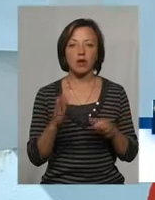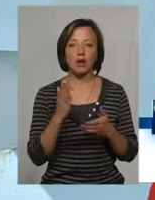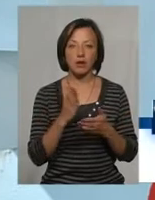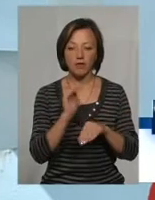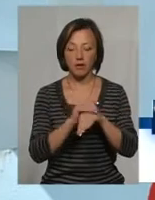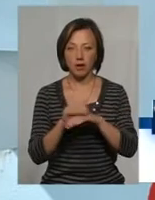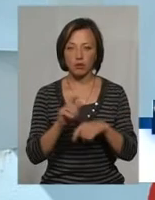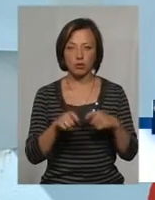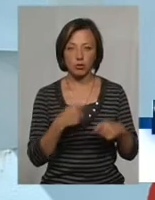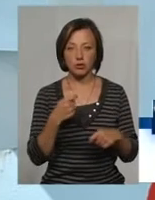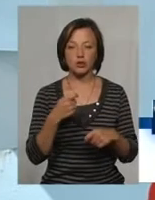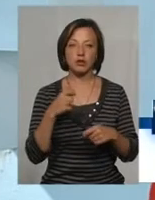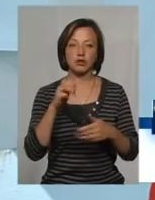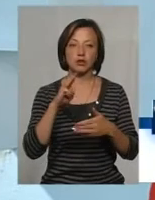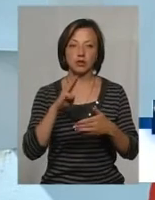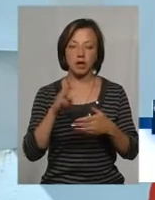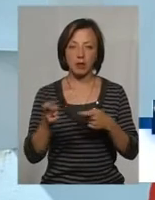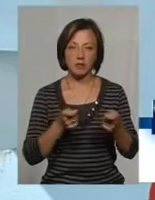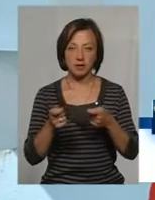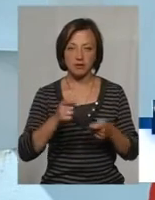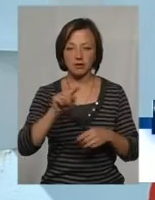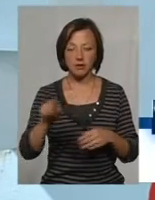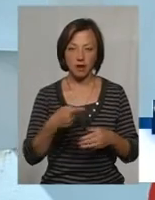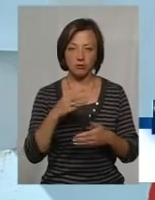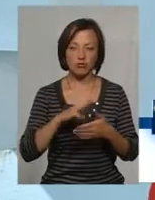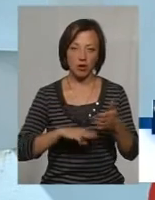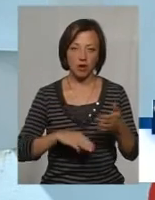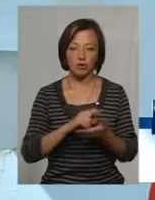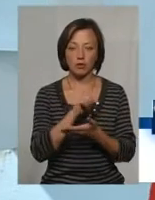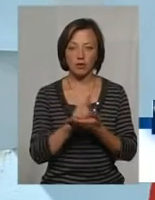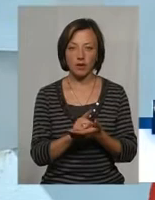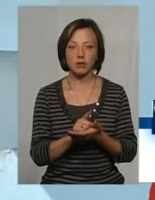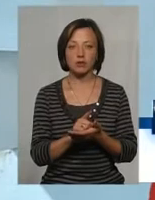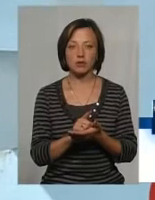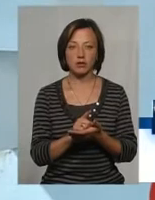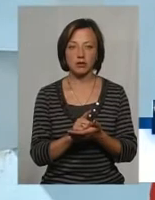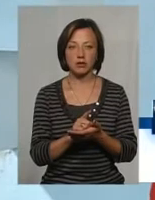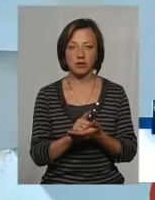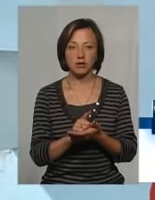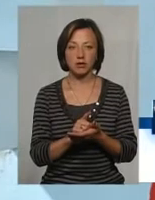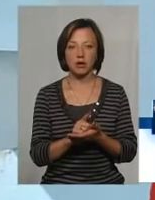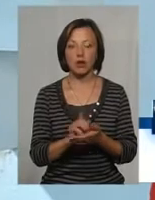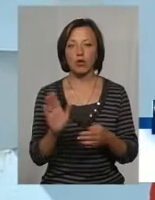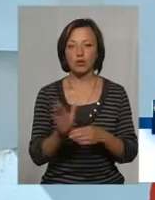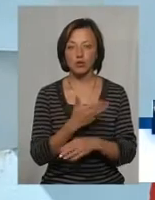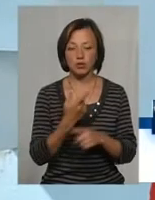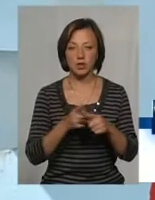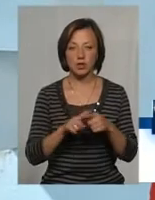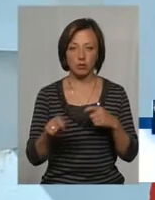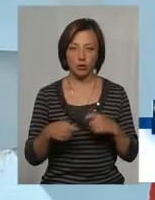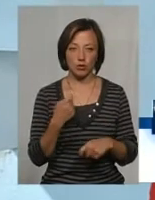виявляються порушення, накладаються відповідні адміністративні стягнення і зобов'язується оператора ринку усунути виявлені